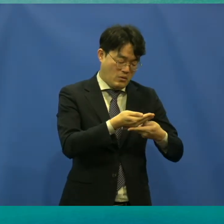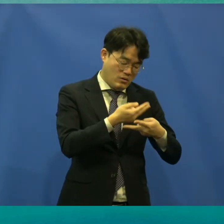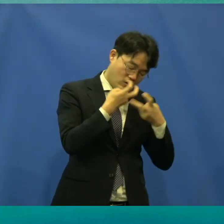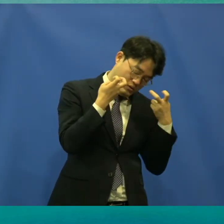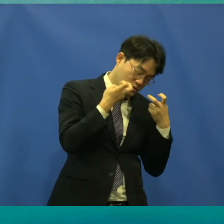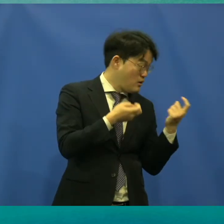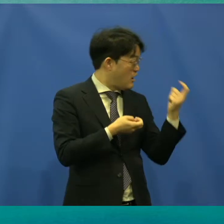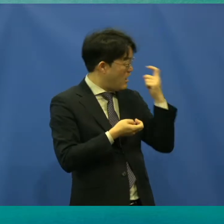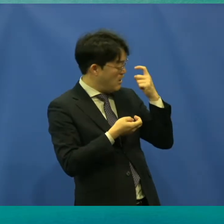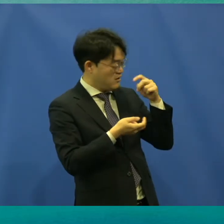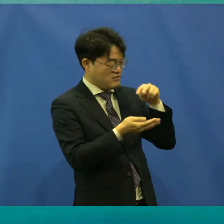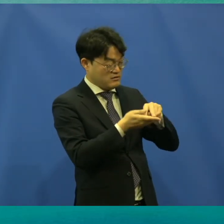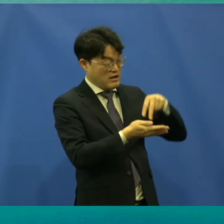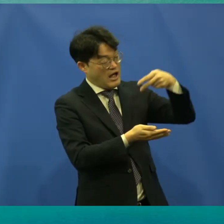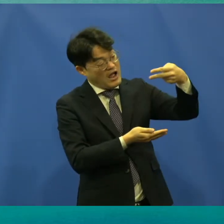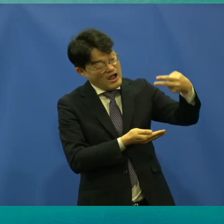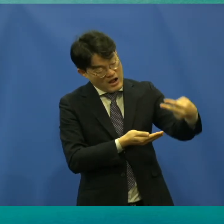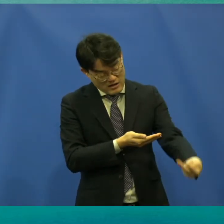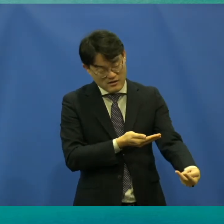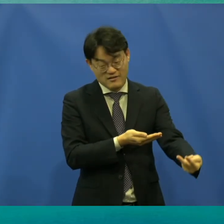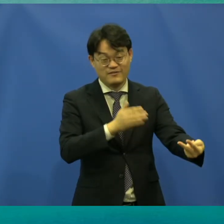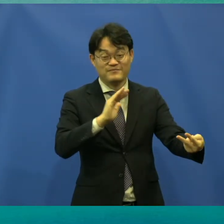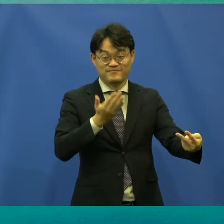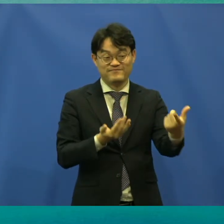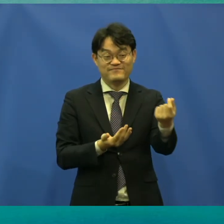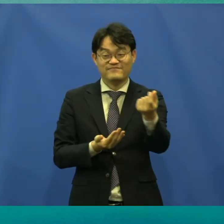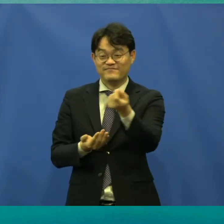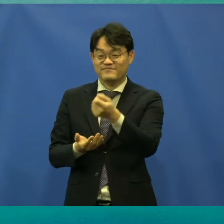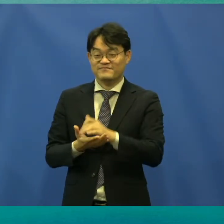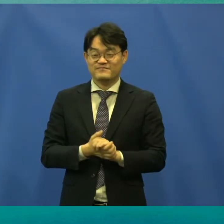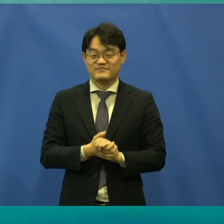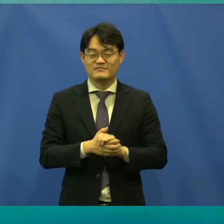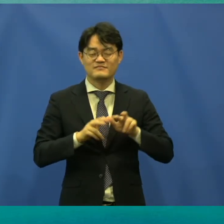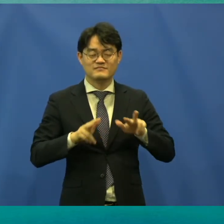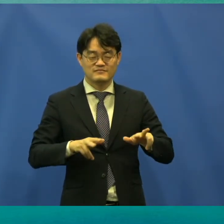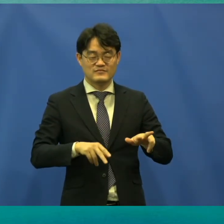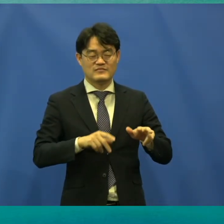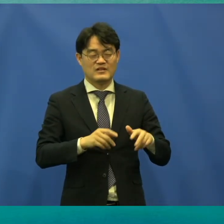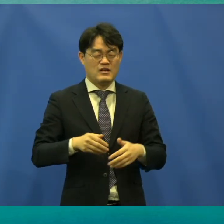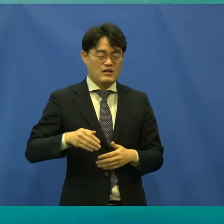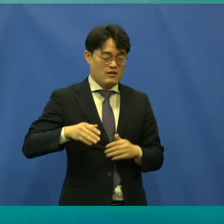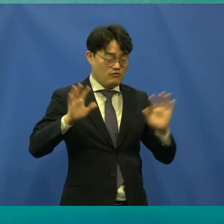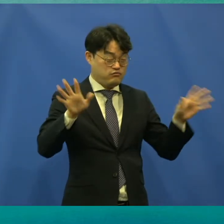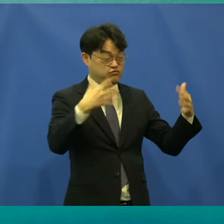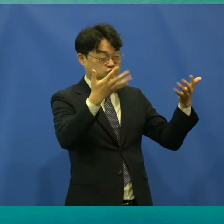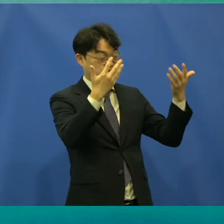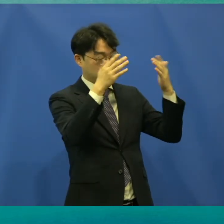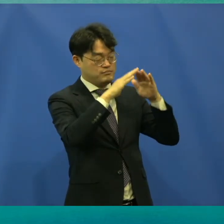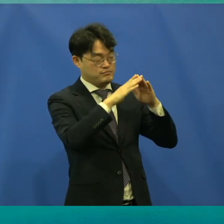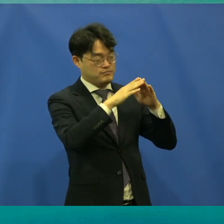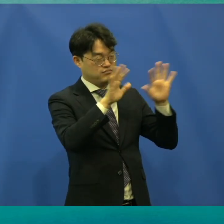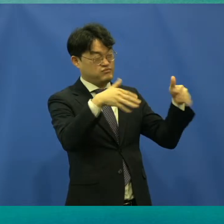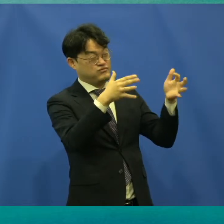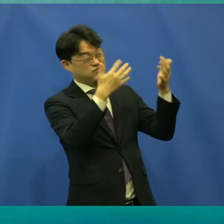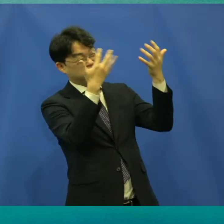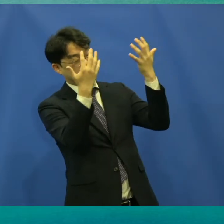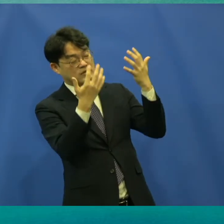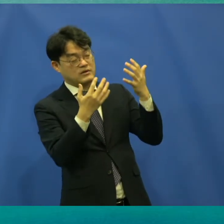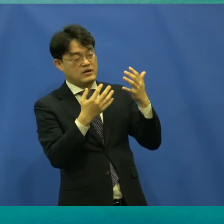풍랑이 거세지고 이제 자신의 죄로 인하여 일어난 일이다 이렇게